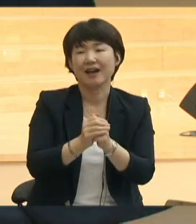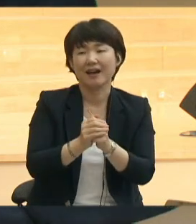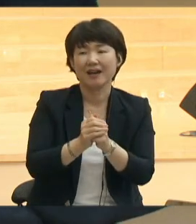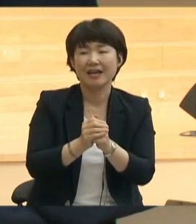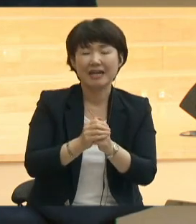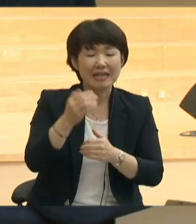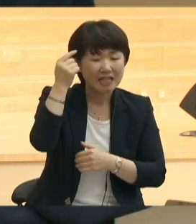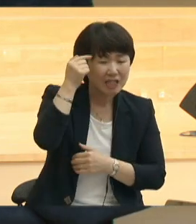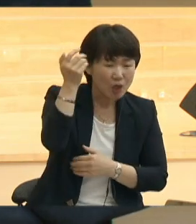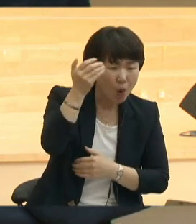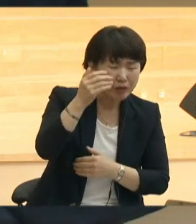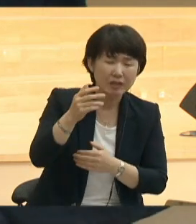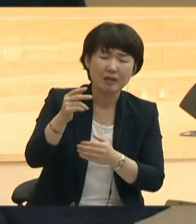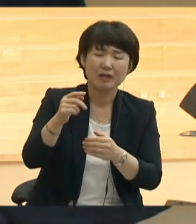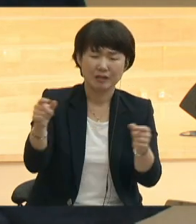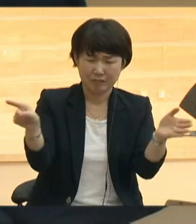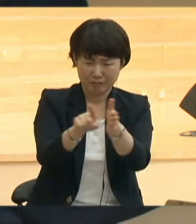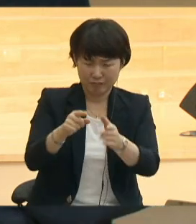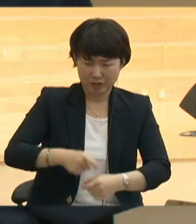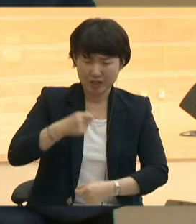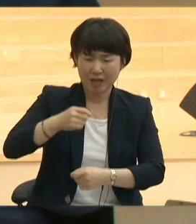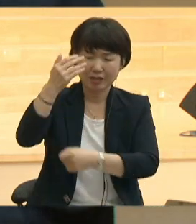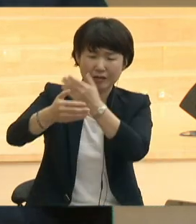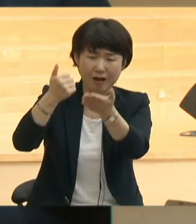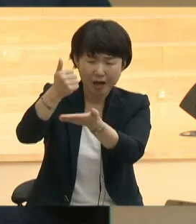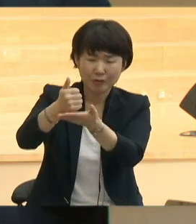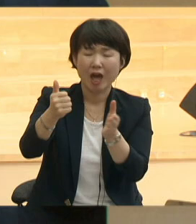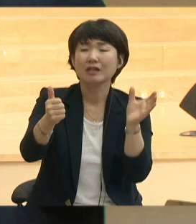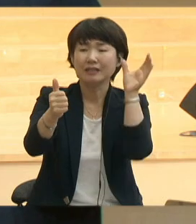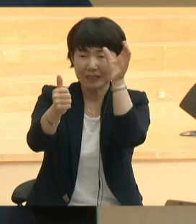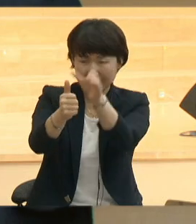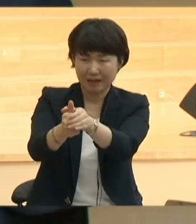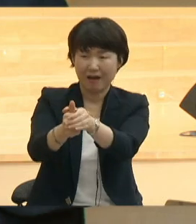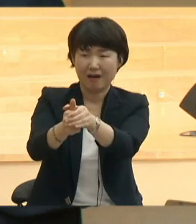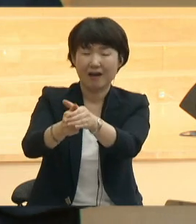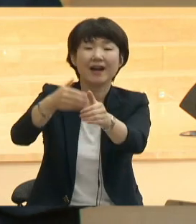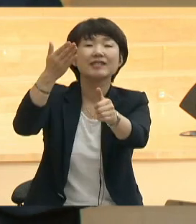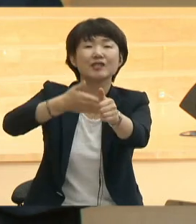붙인 창조주께 뭐라고요 의 탁 알지어다